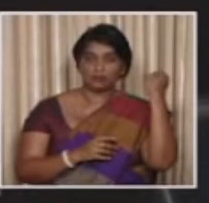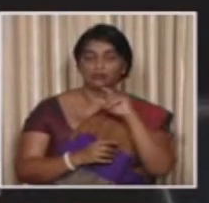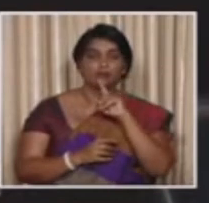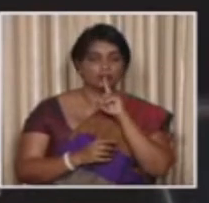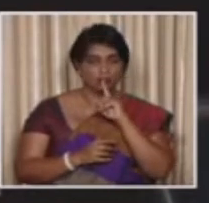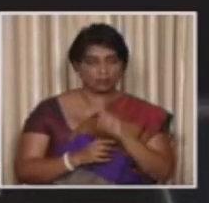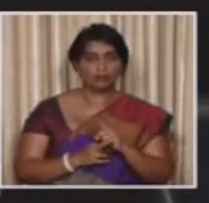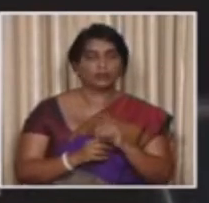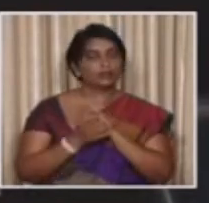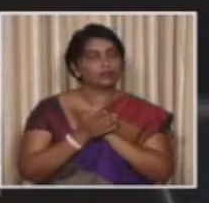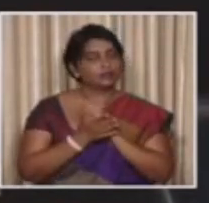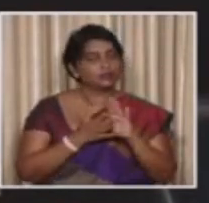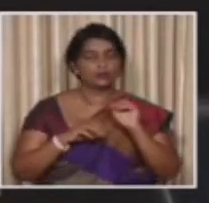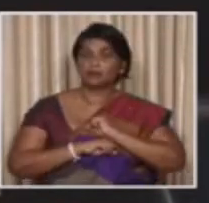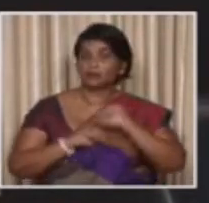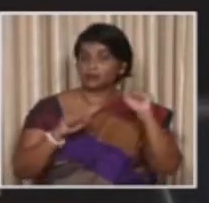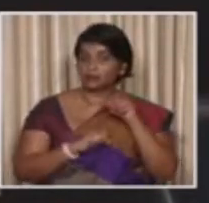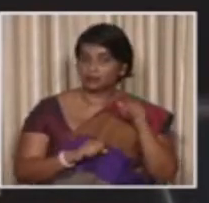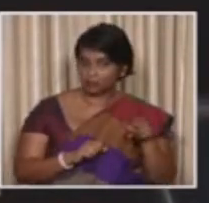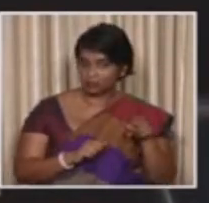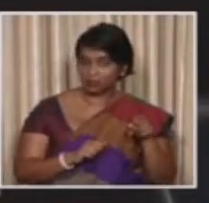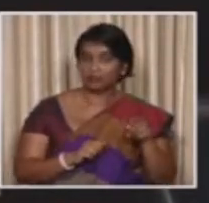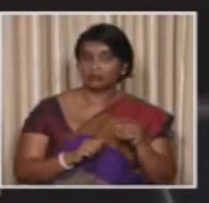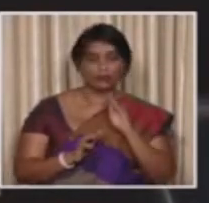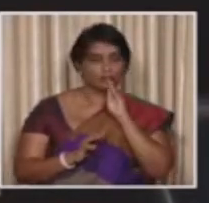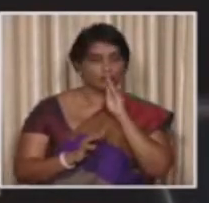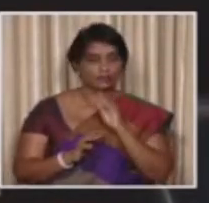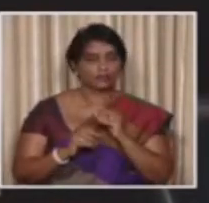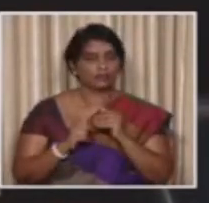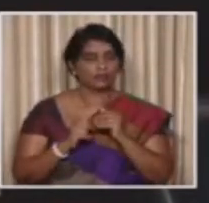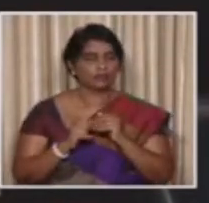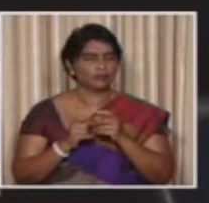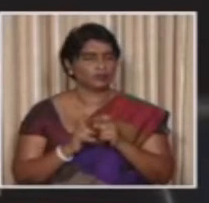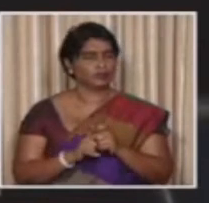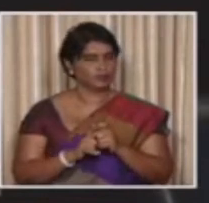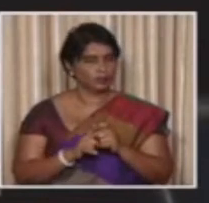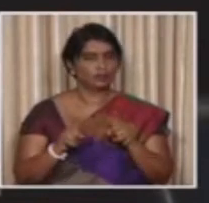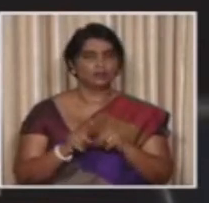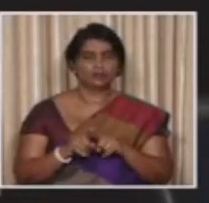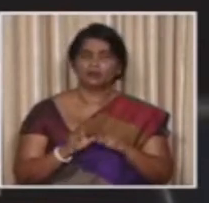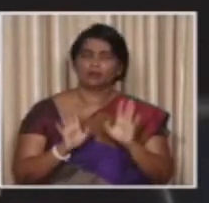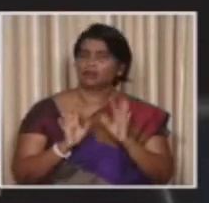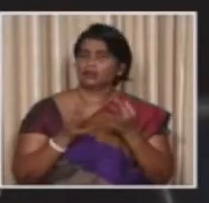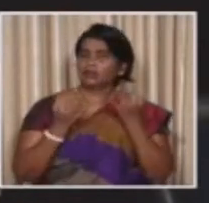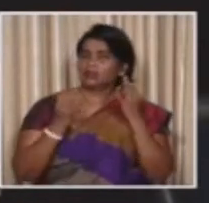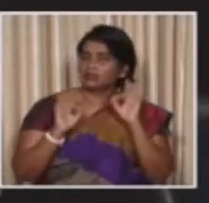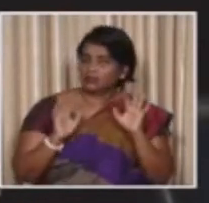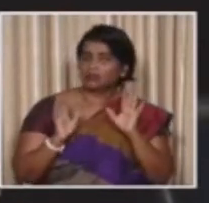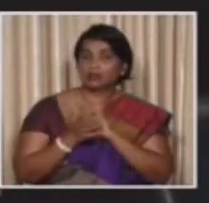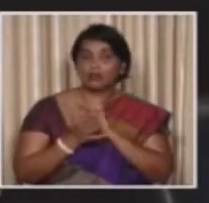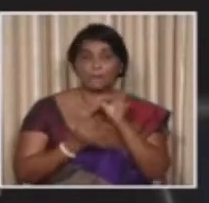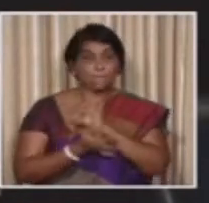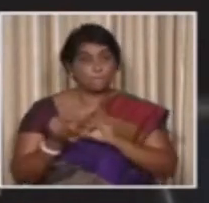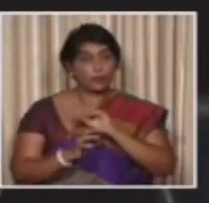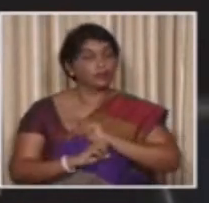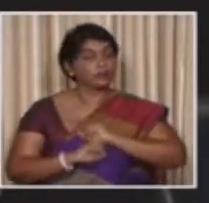කිව්වා සාමකාමී උද්ඝෝෂණ වලට ඉතාම තිරස්සීන විදියට නිදහස් සාමකාමී